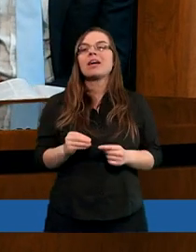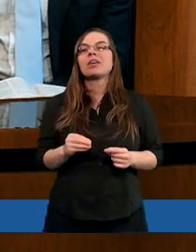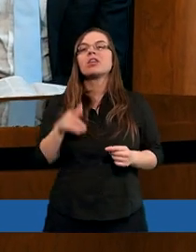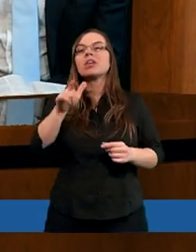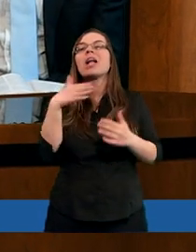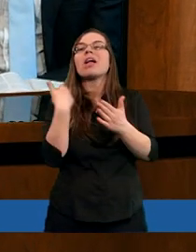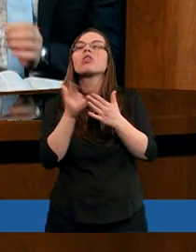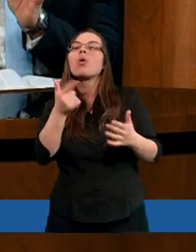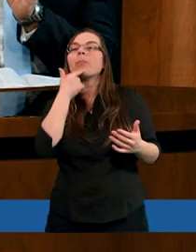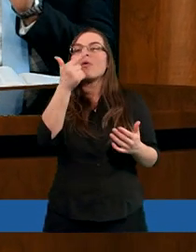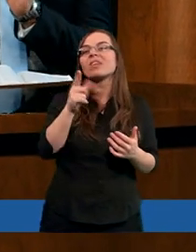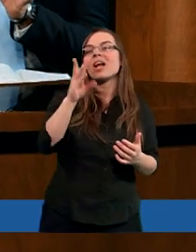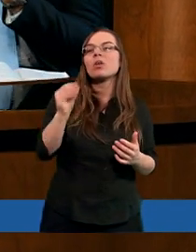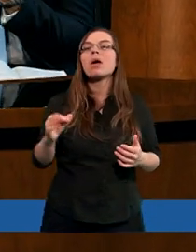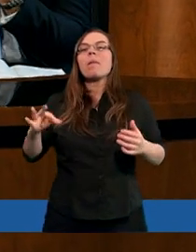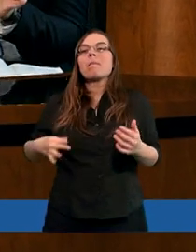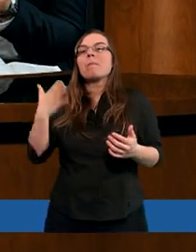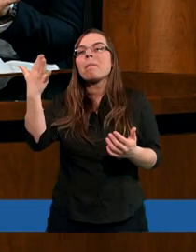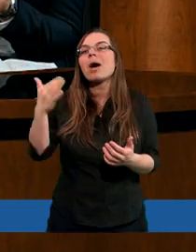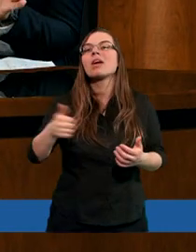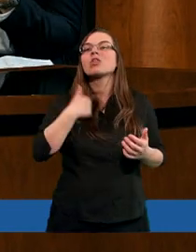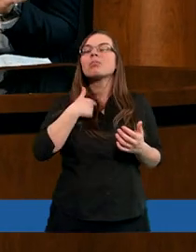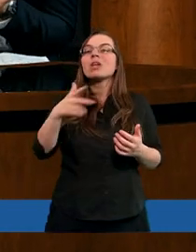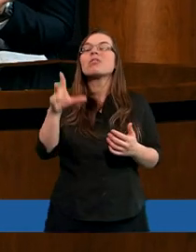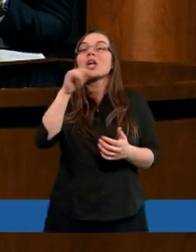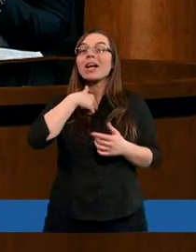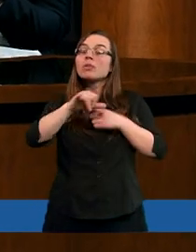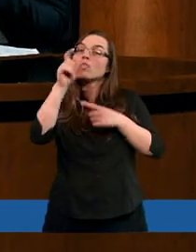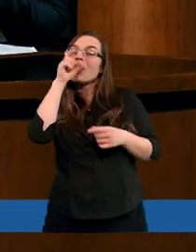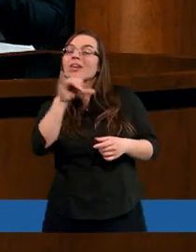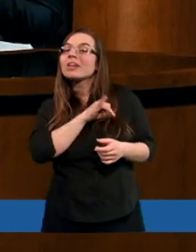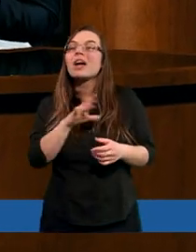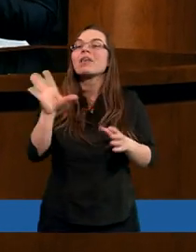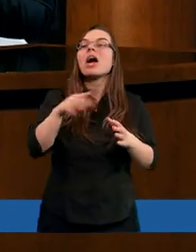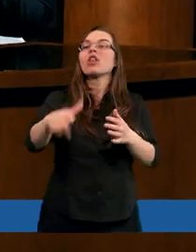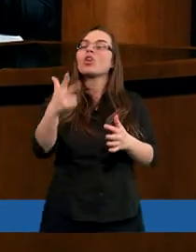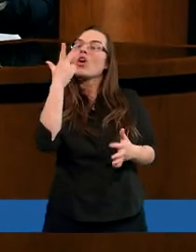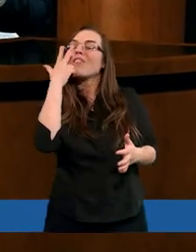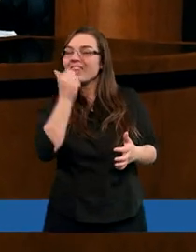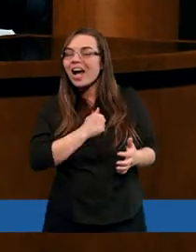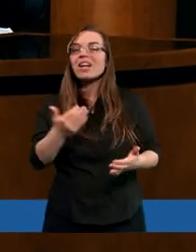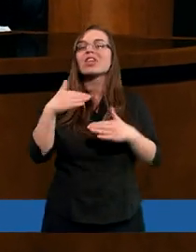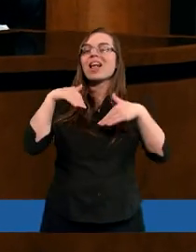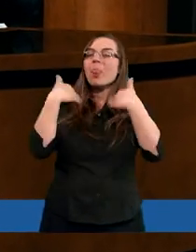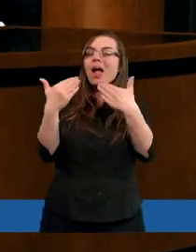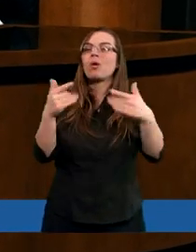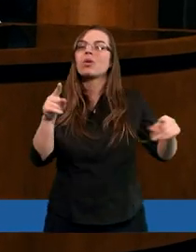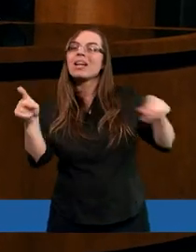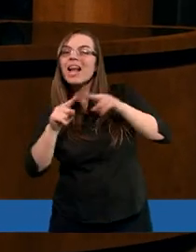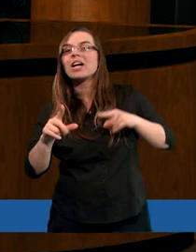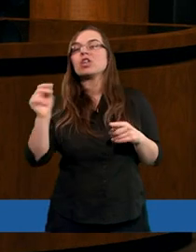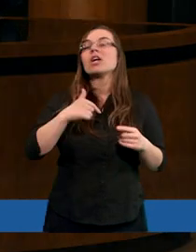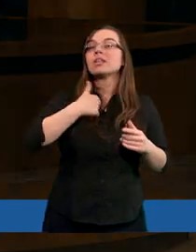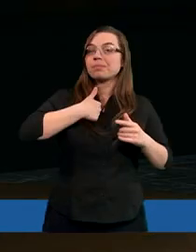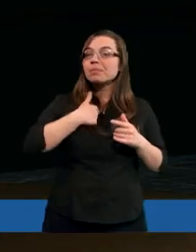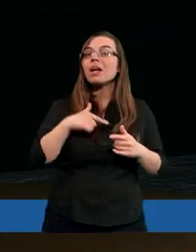Piotr powiedział, że panie, oddać ode mnie, bo jestem człowiekiem grzesznym, to wyraźnie dał znać, że